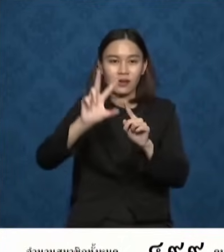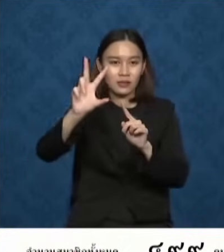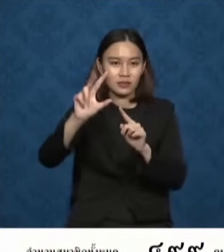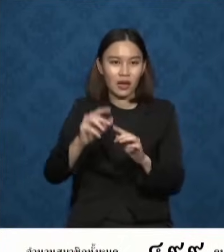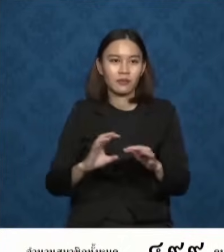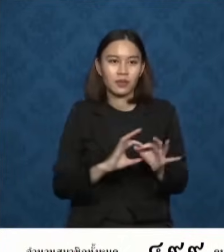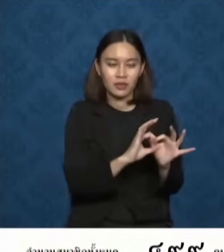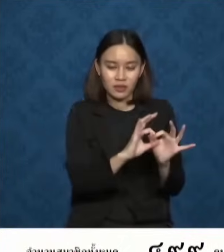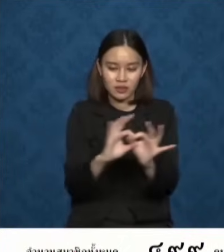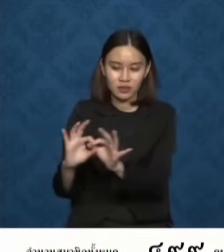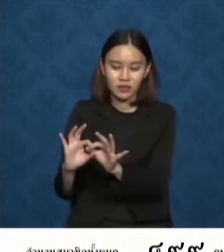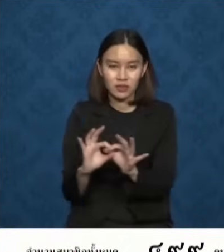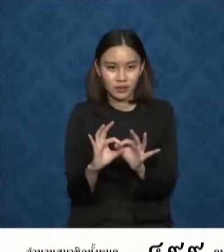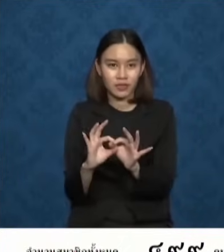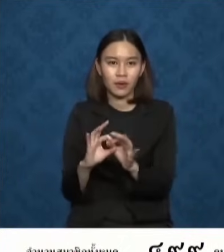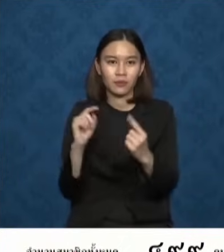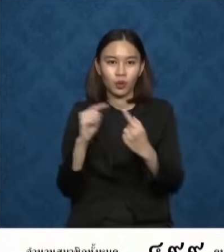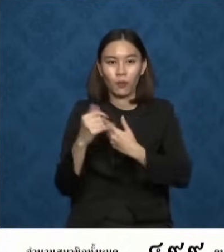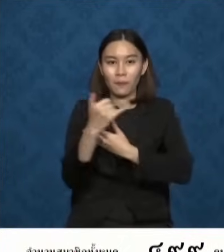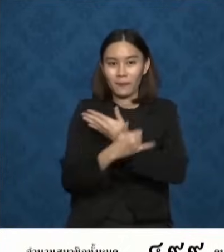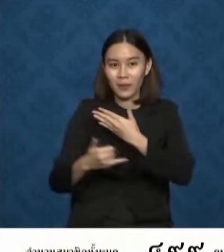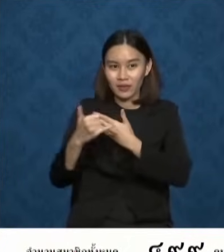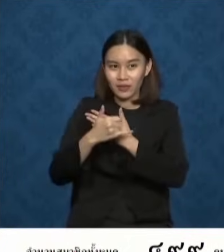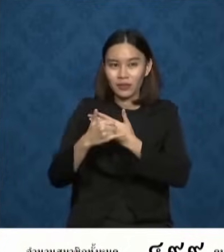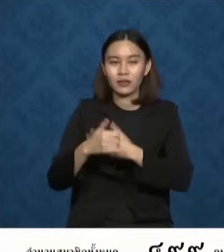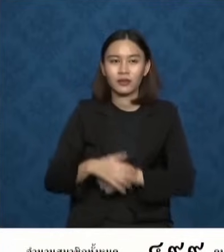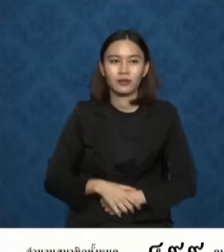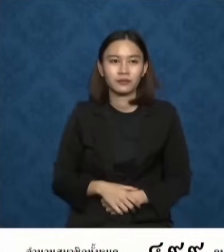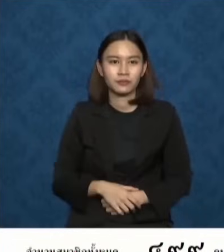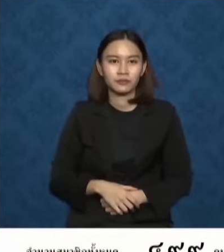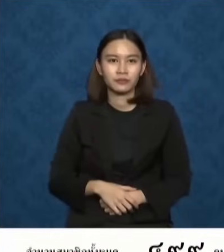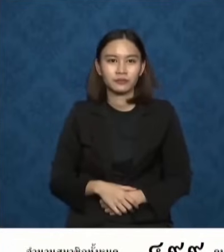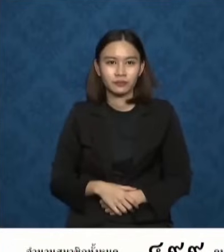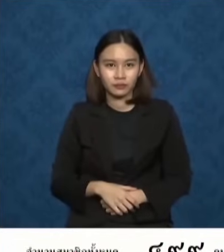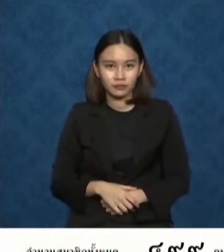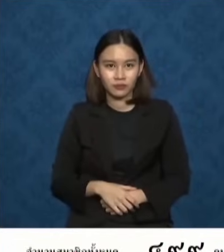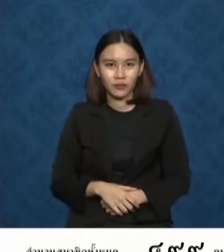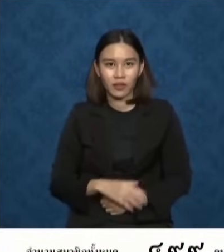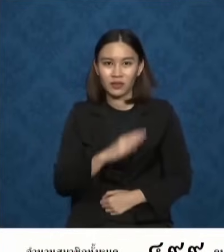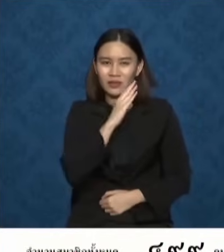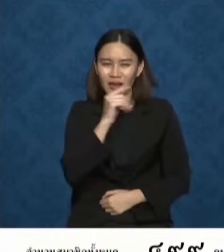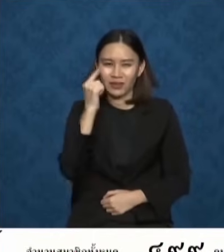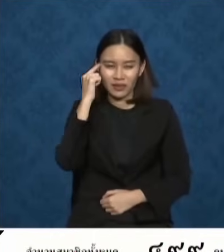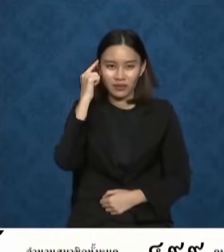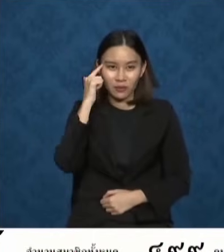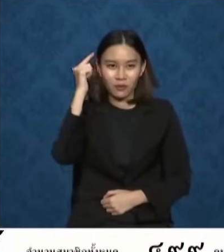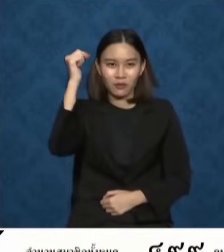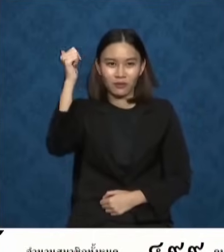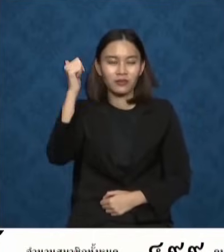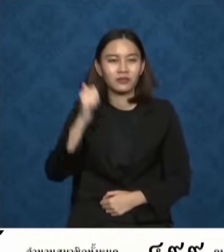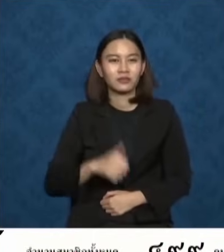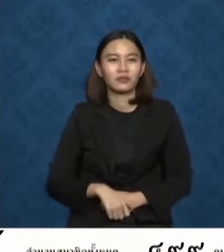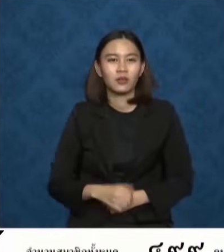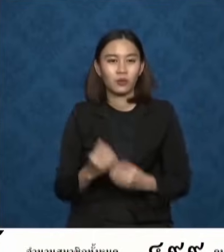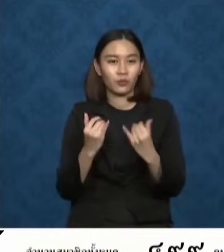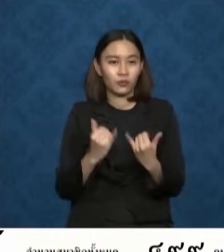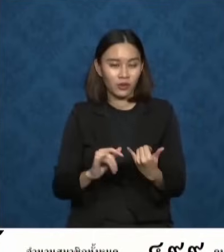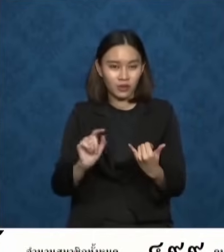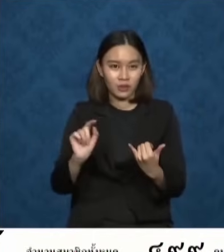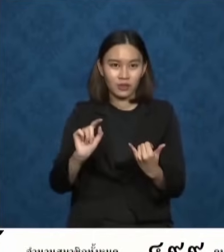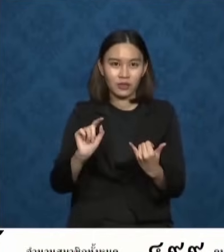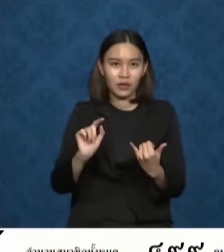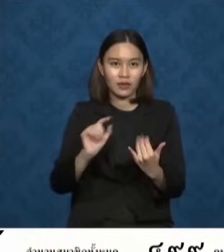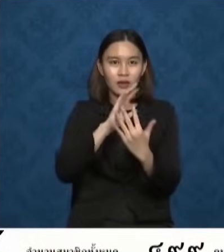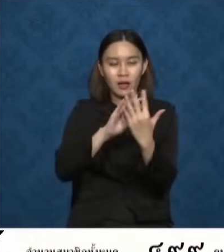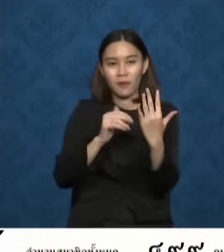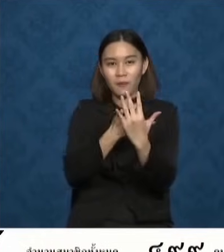ความสัมพันธ์ระหว่างประเทศง้อเขาหรือเปล่าไม่ได้ง้อนะครับแต่ว่าถ้าคิดฉลาดแล้วนี่วันนี้นี่